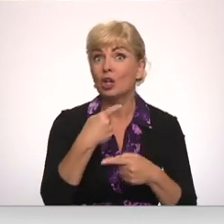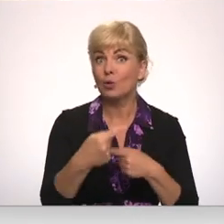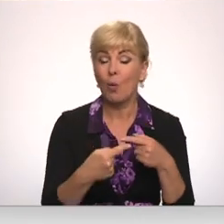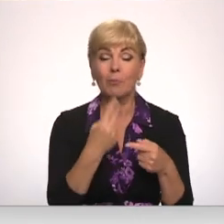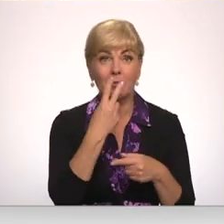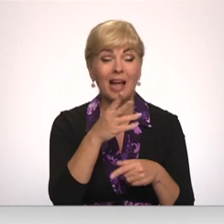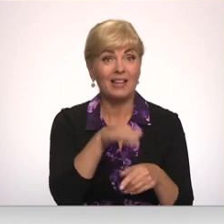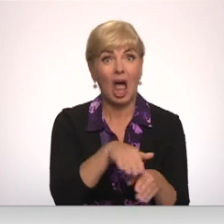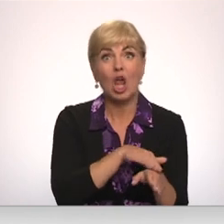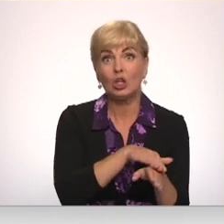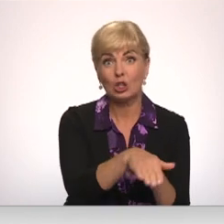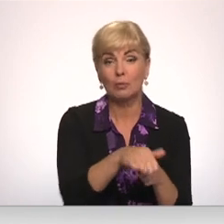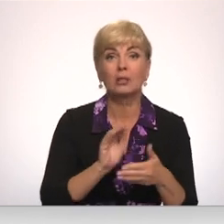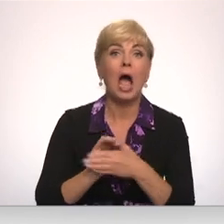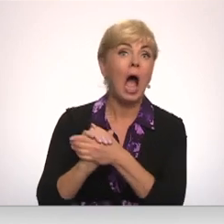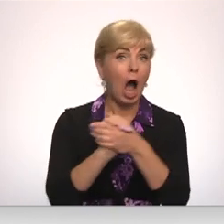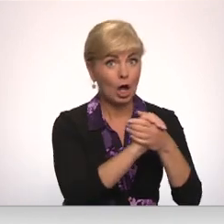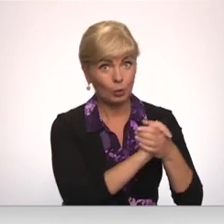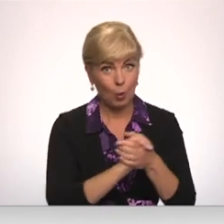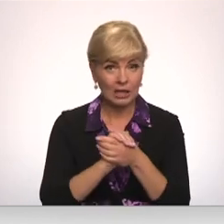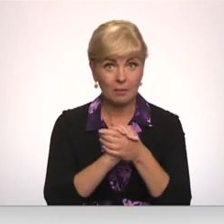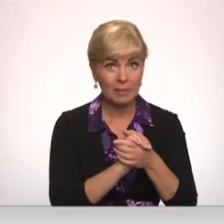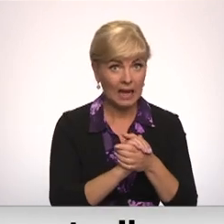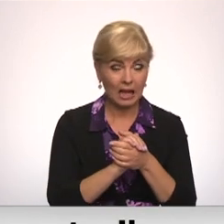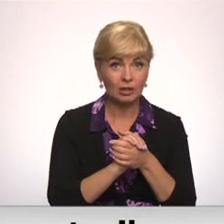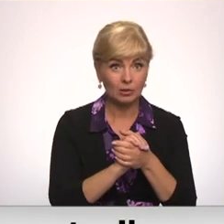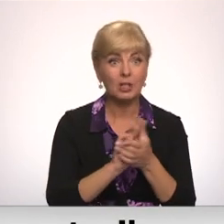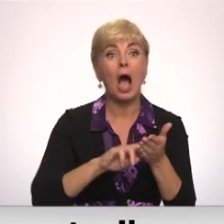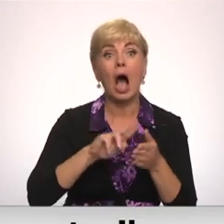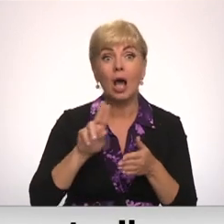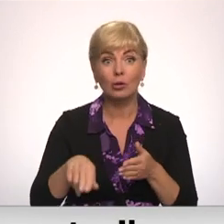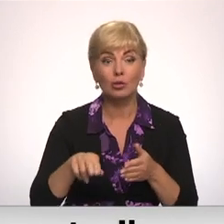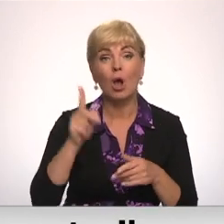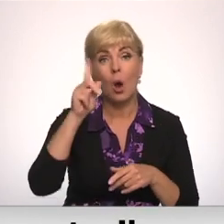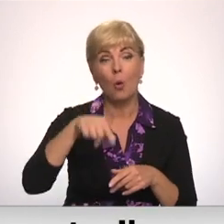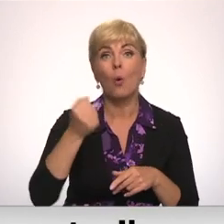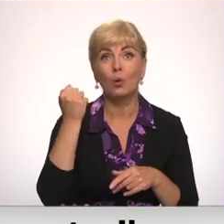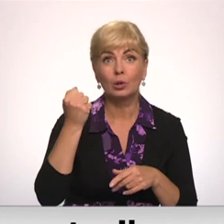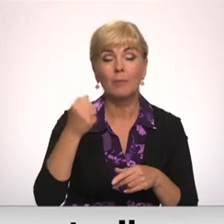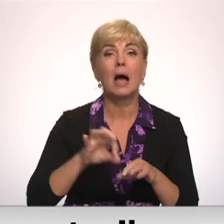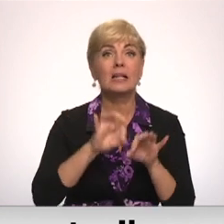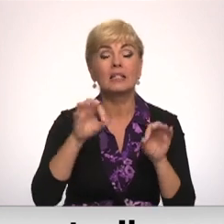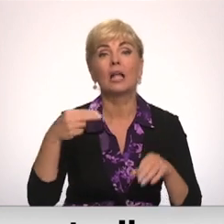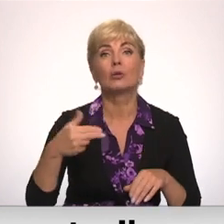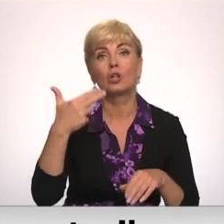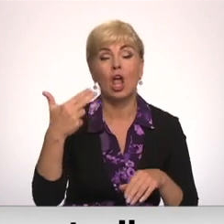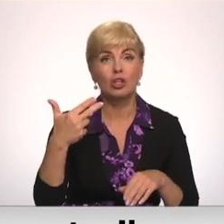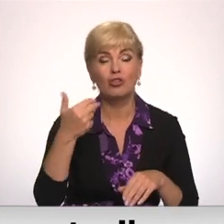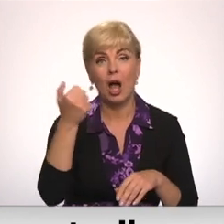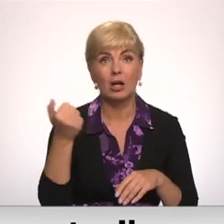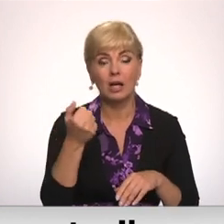izpildītu šo te arotbiedrības, es atļaušos teikt, ultimātu, no 23. gada 1. septembra